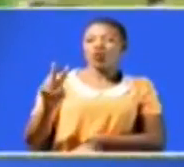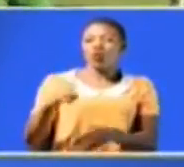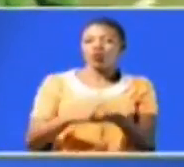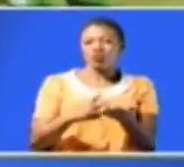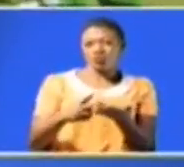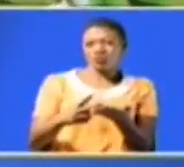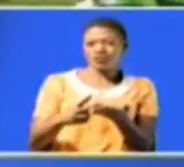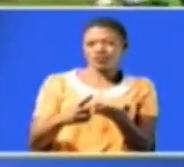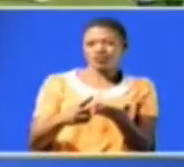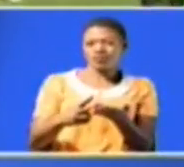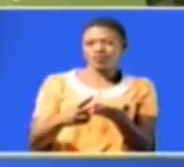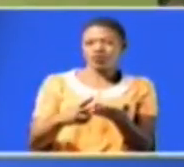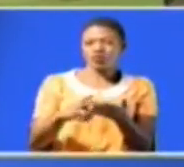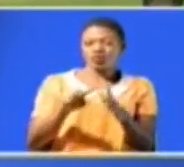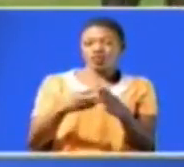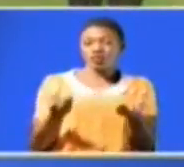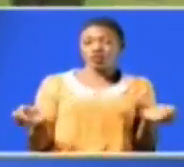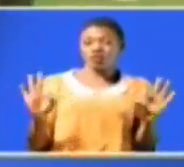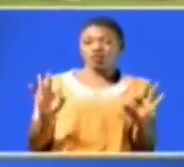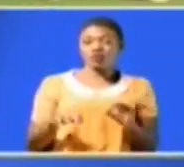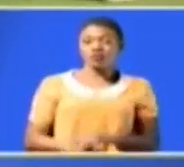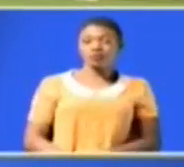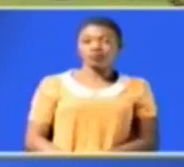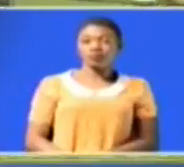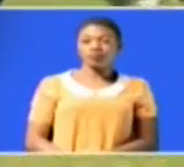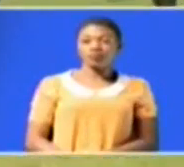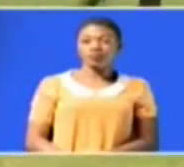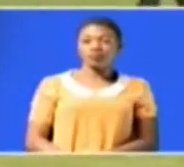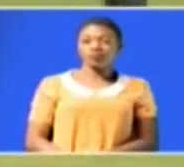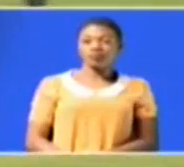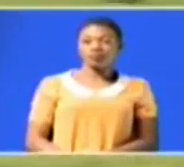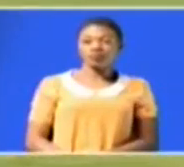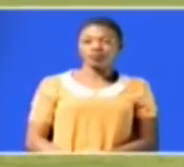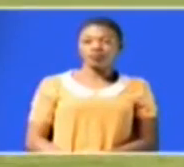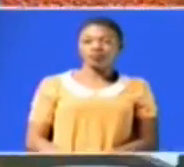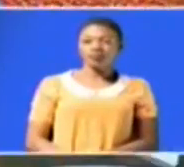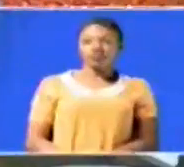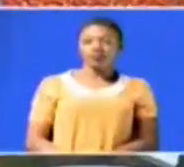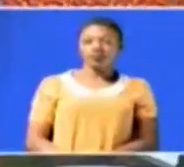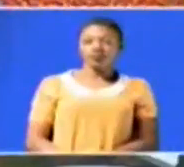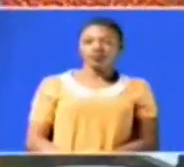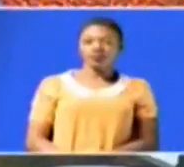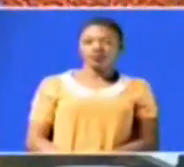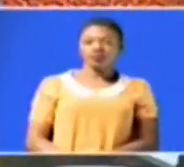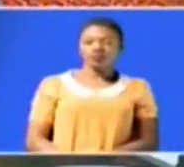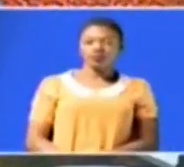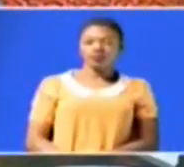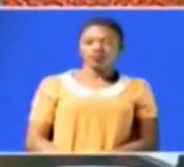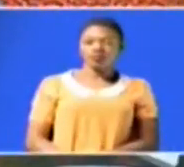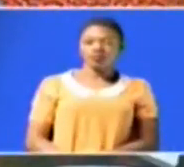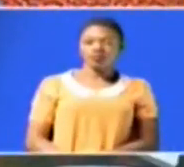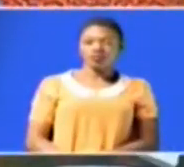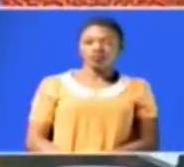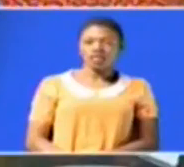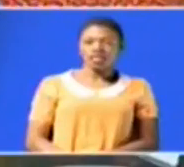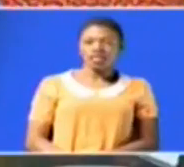na mwaka 2020 kuanza rasmi. Jeff Mogire, KTN News. Hafla ya kukata kwa